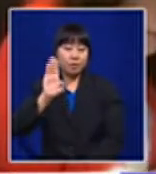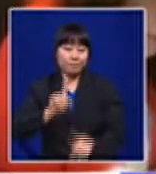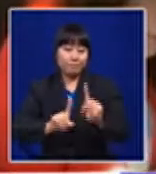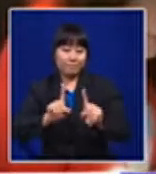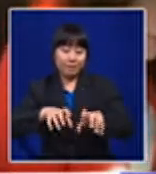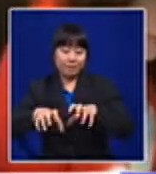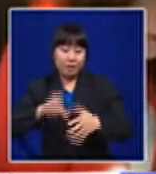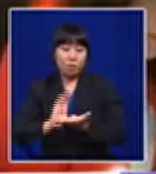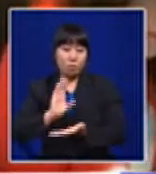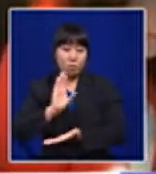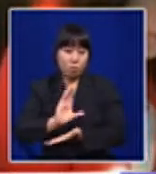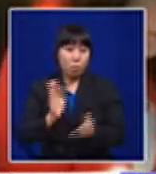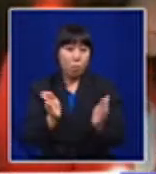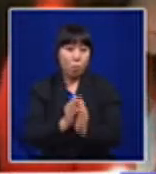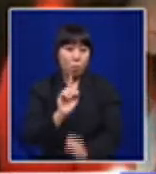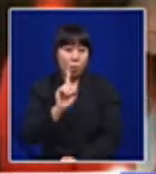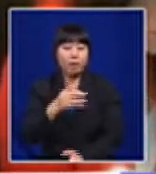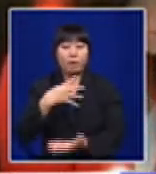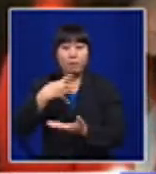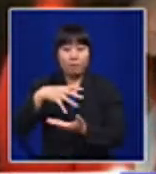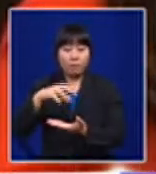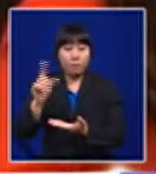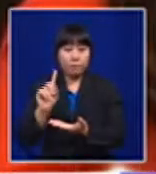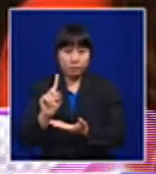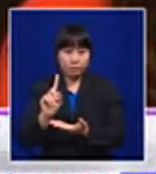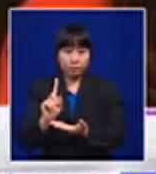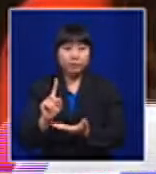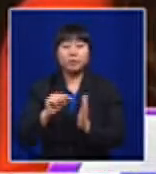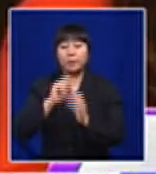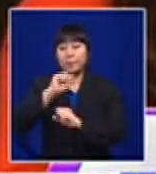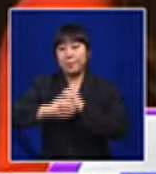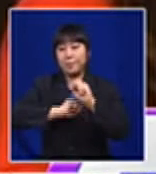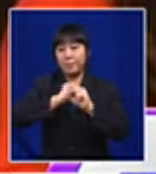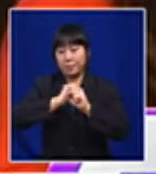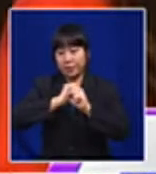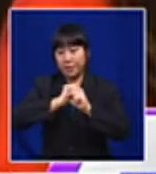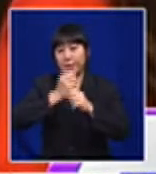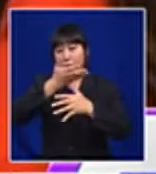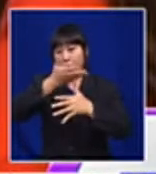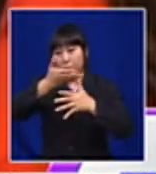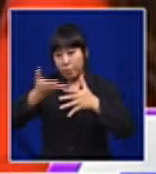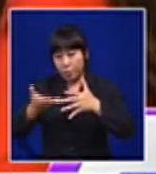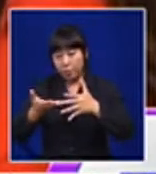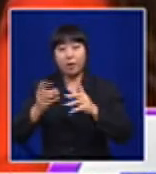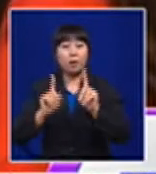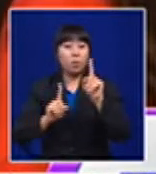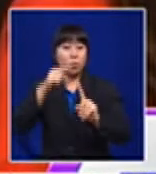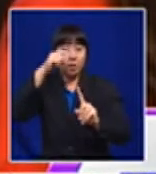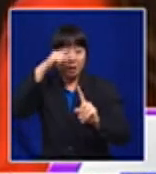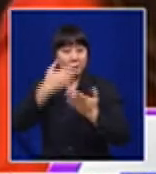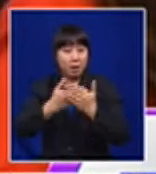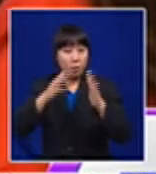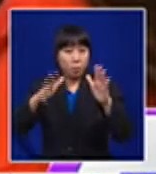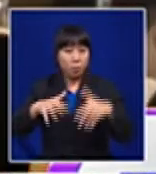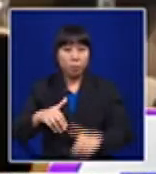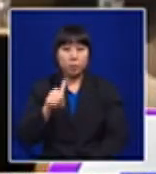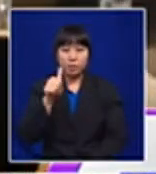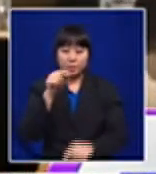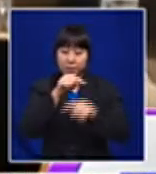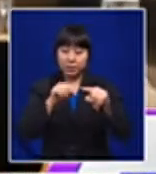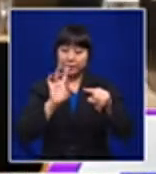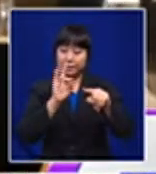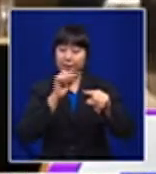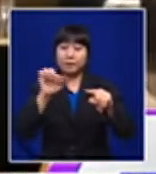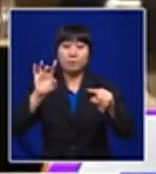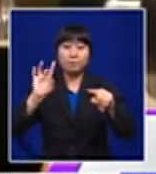การกองทุนรวมวันกล่าวว่าตั้งแต่ต้นปีตลาดหุ้นไทยได้ให้ผลตอบแทนค่อนข้างดีค่ะถึงร้อยละ